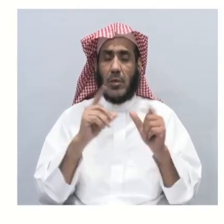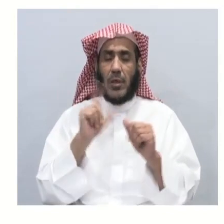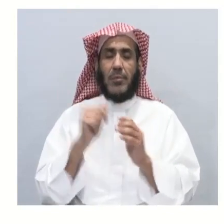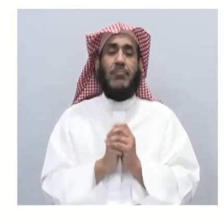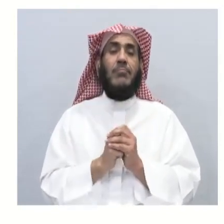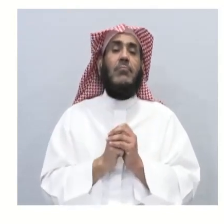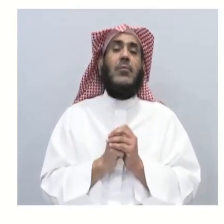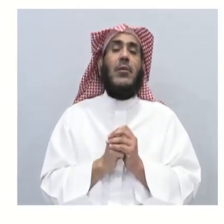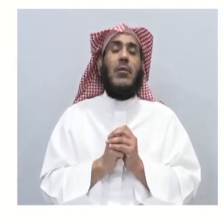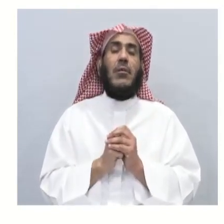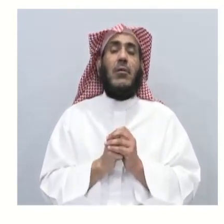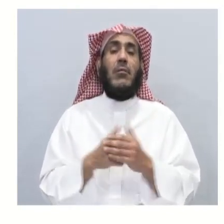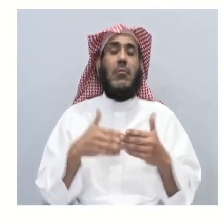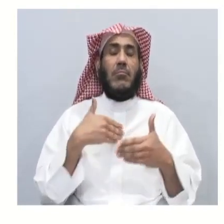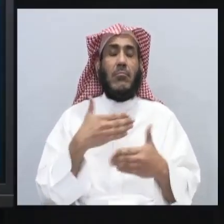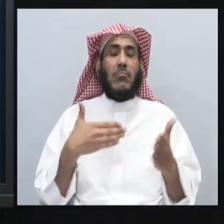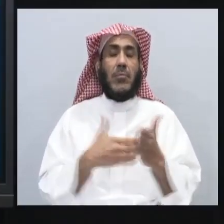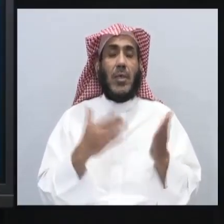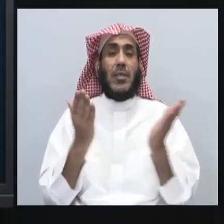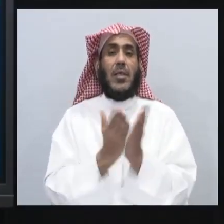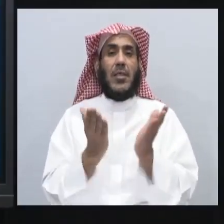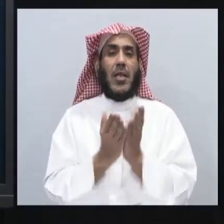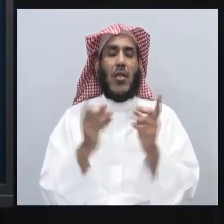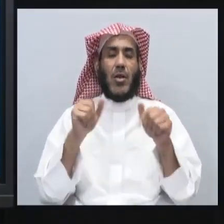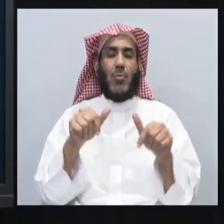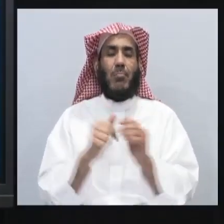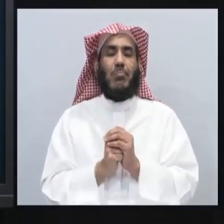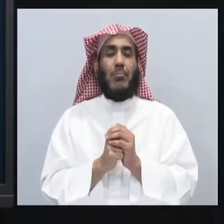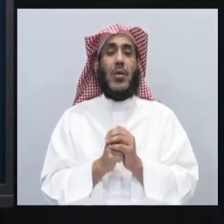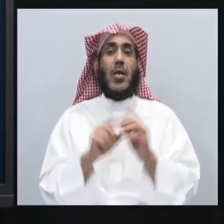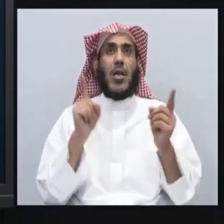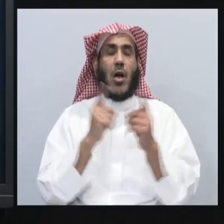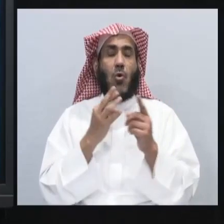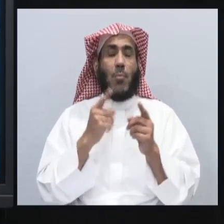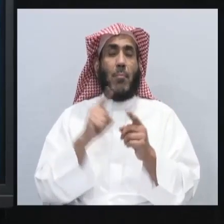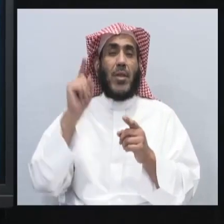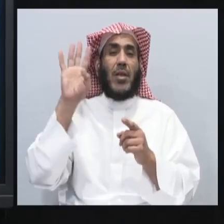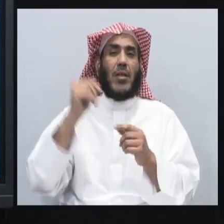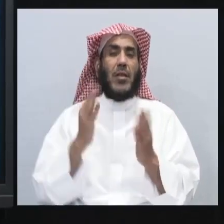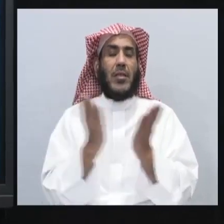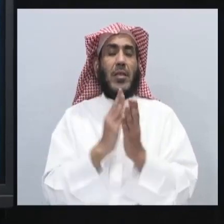صحيح. انتهى درسنا لهذا اليوم. ألقاكم بإذن الله تعالى